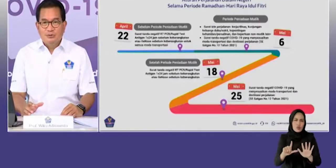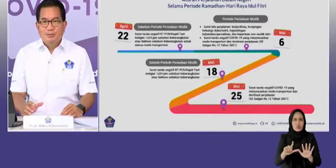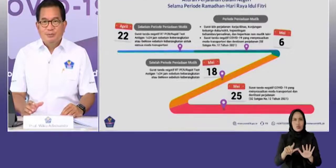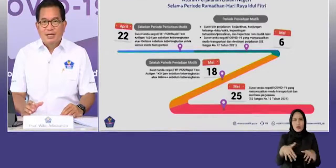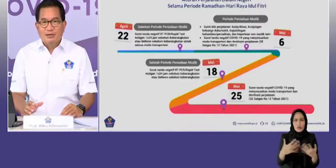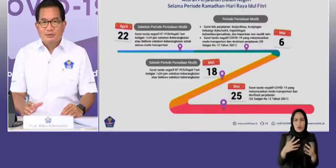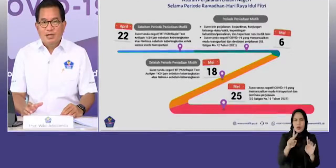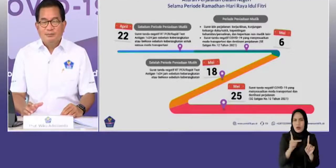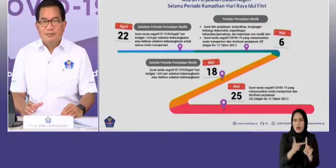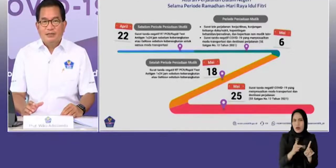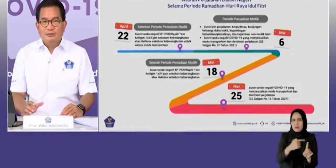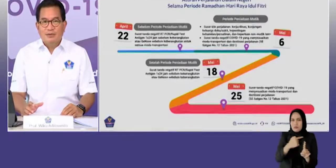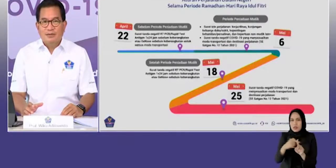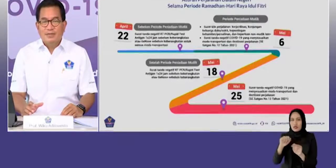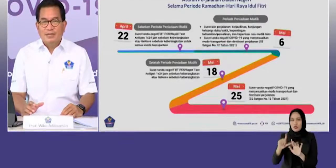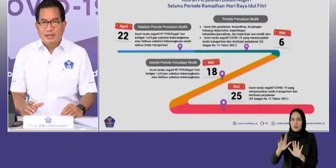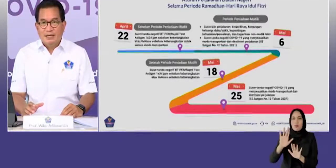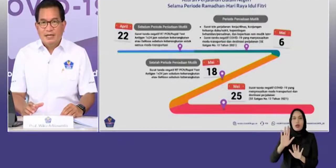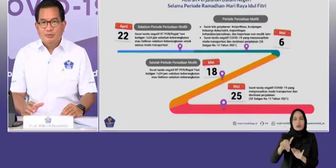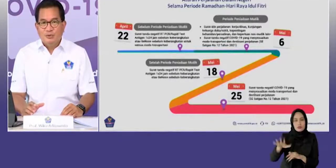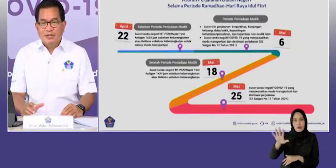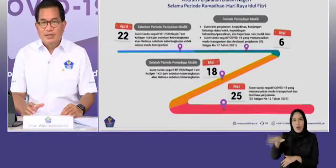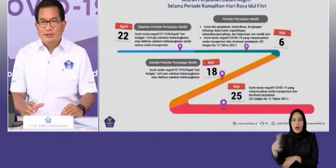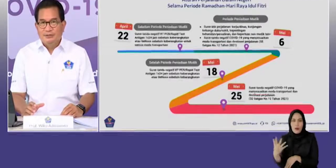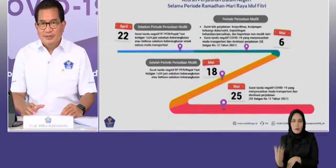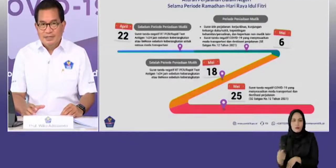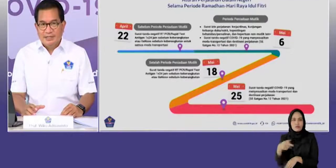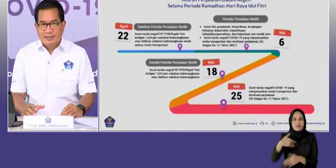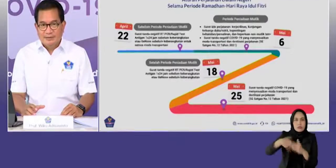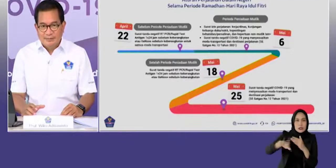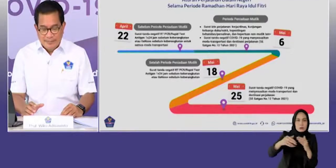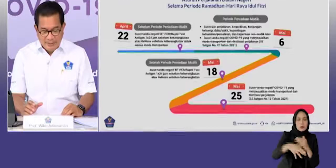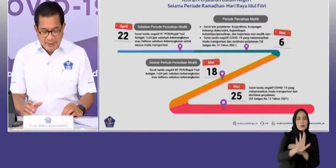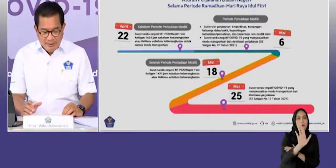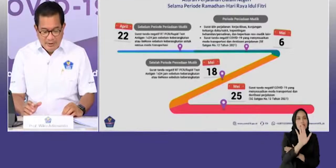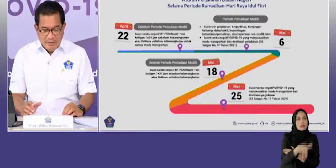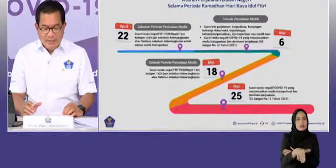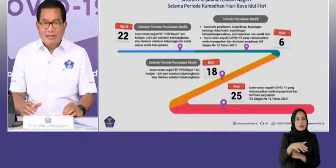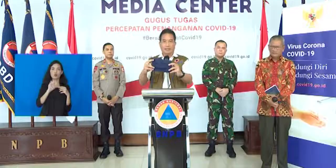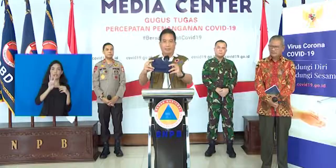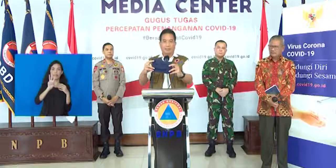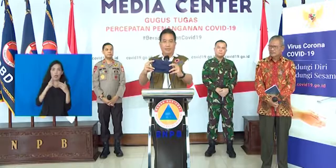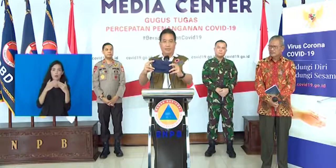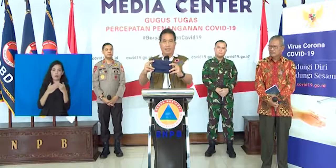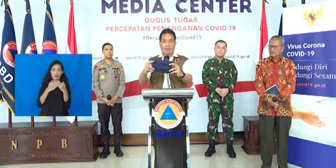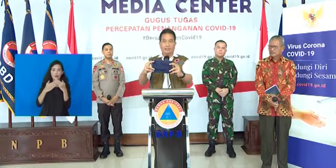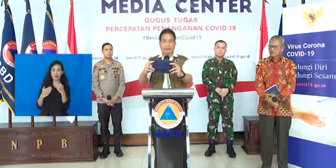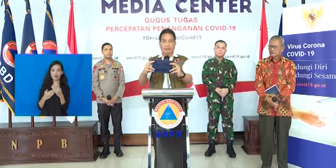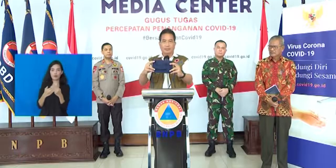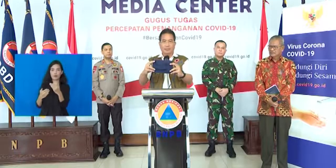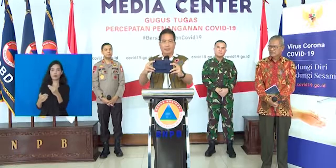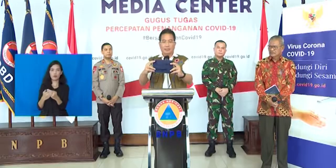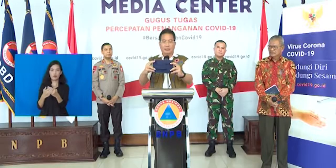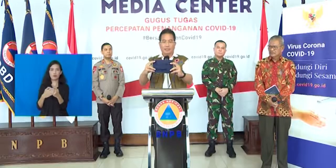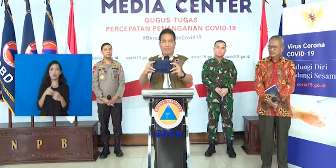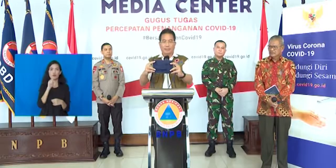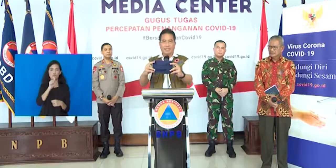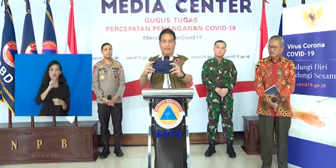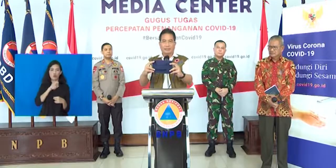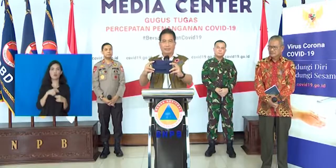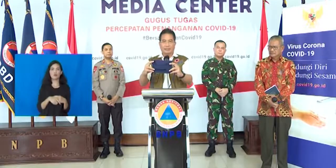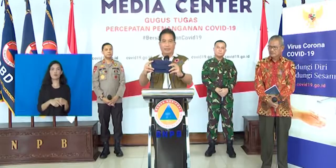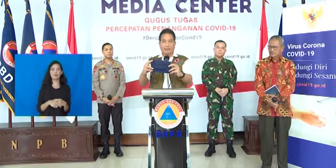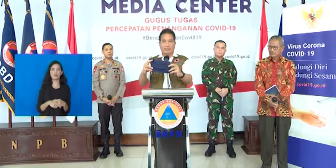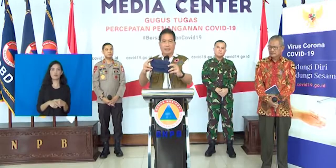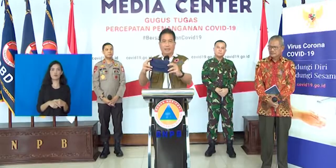Meski demikian, kondisi fisik Juru Bijara Satgas Penanganan COVID-19 ini dalam keadaan baik-baik saja. Sebagai bagian dari protokol